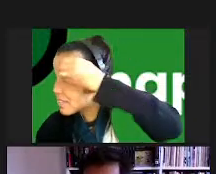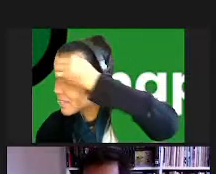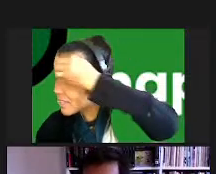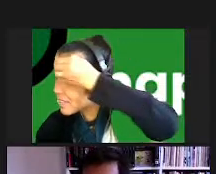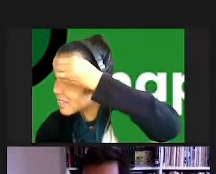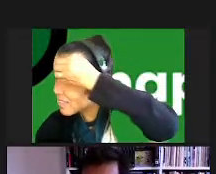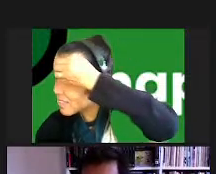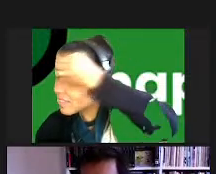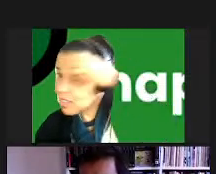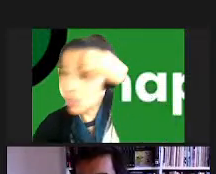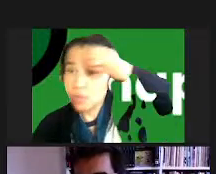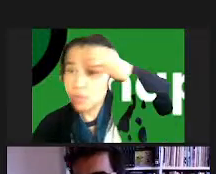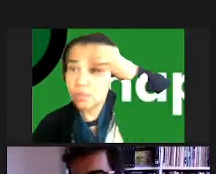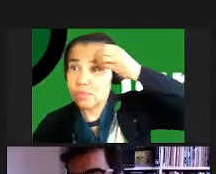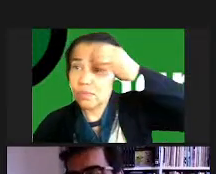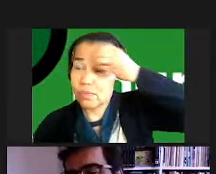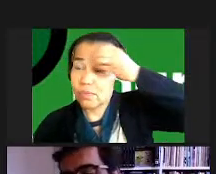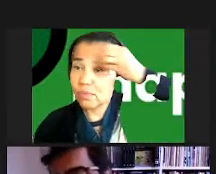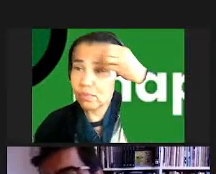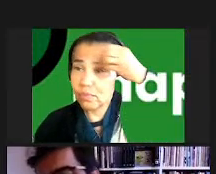Bonjour à tous.